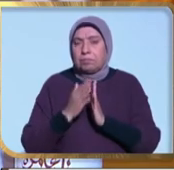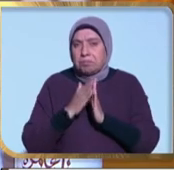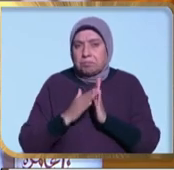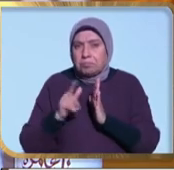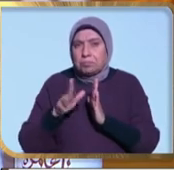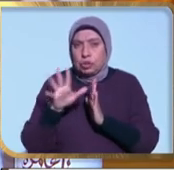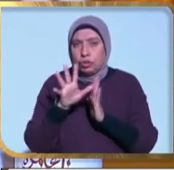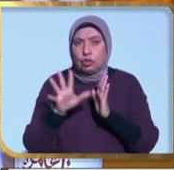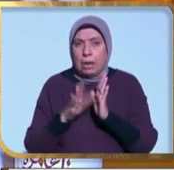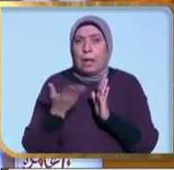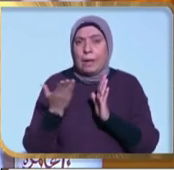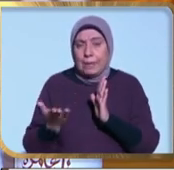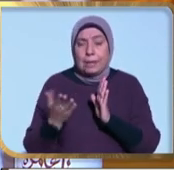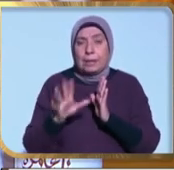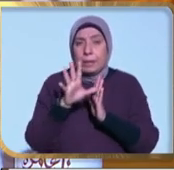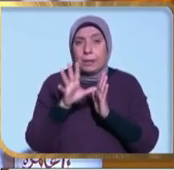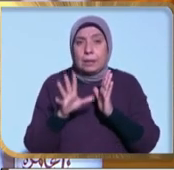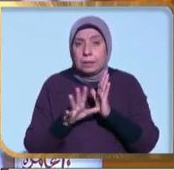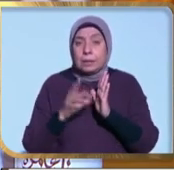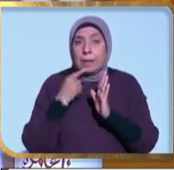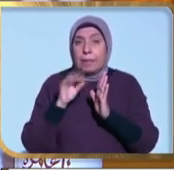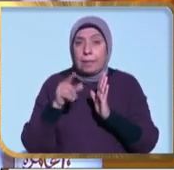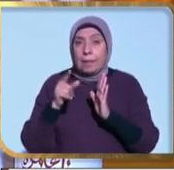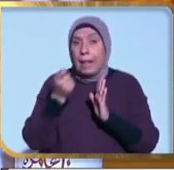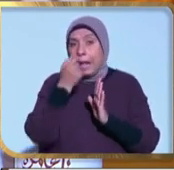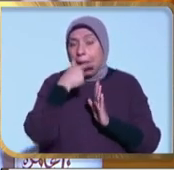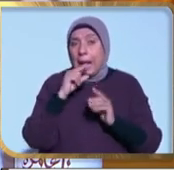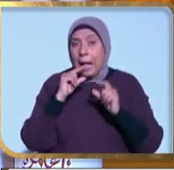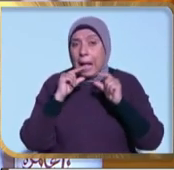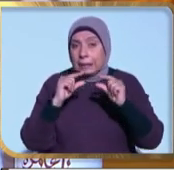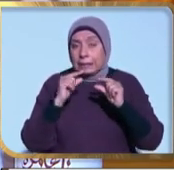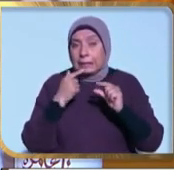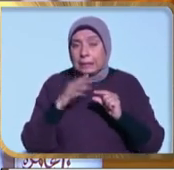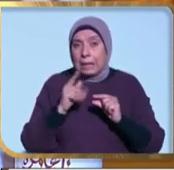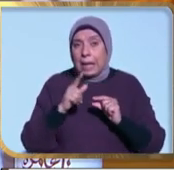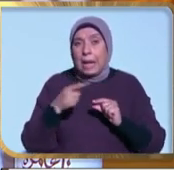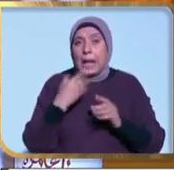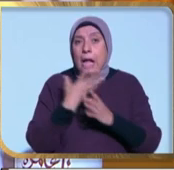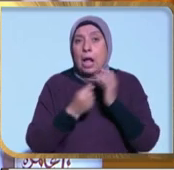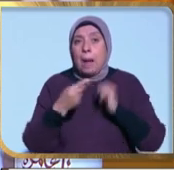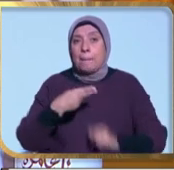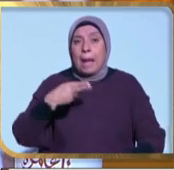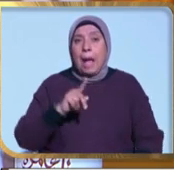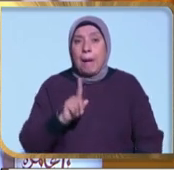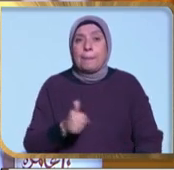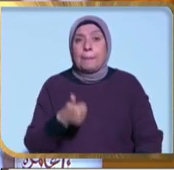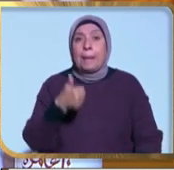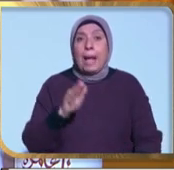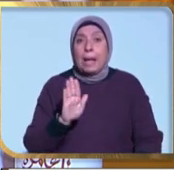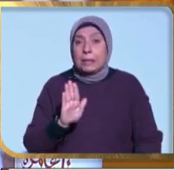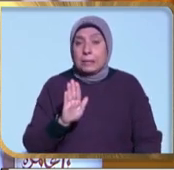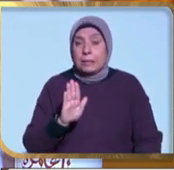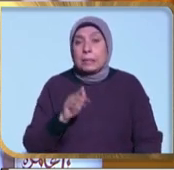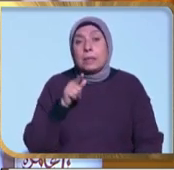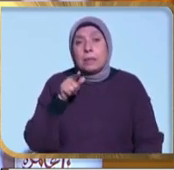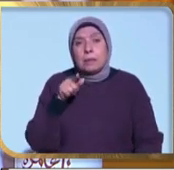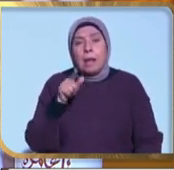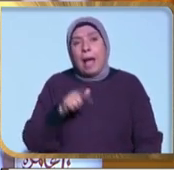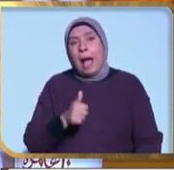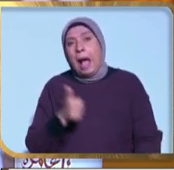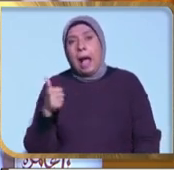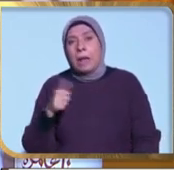التسويه بين الاولاد لما ورد في الاثر من حديث ابن عباس رضي الله عنهما ان النبي عليه الصلاه والسلام